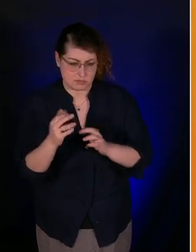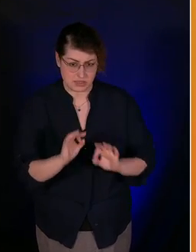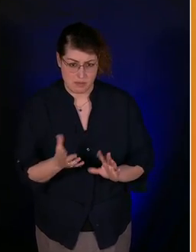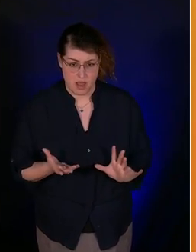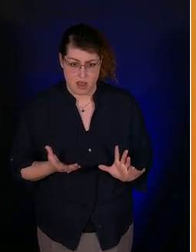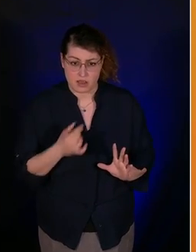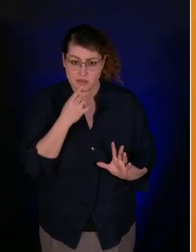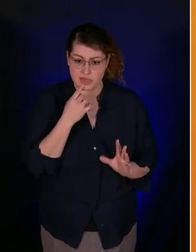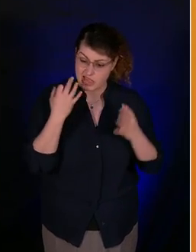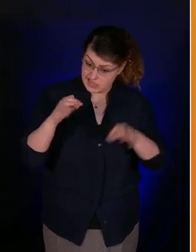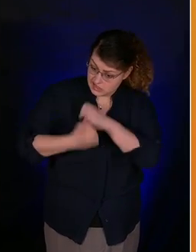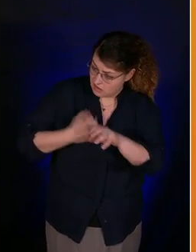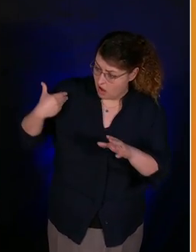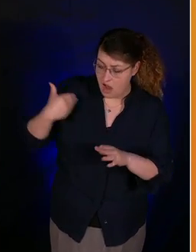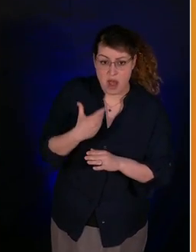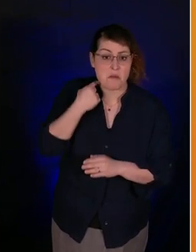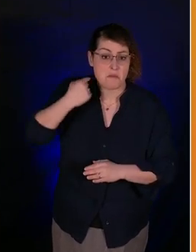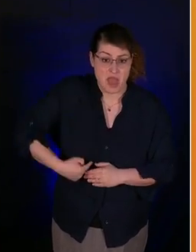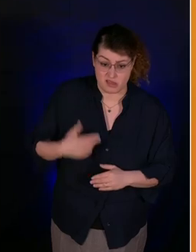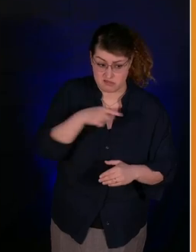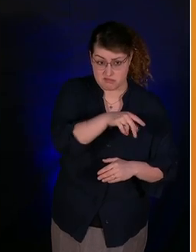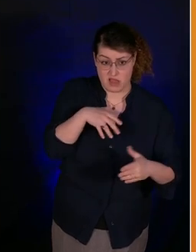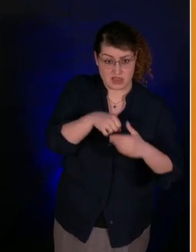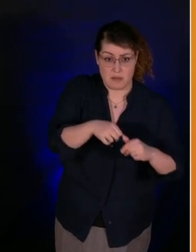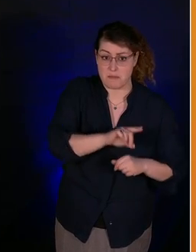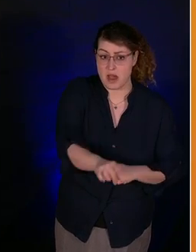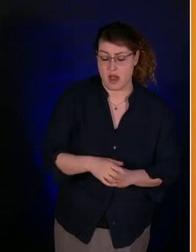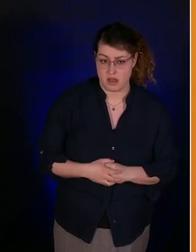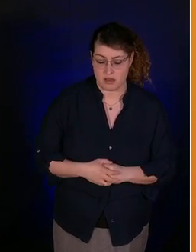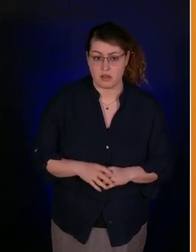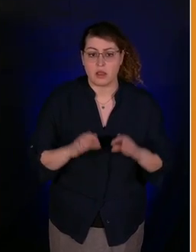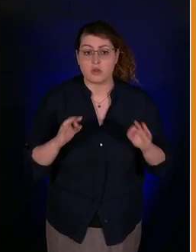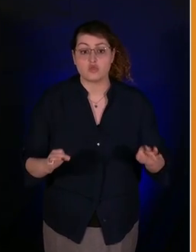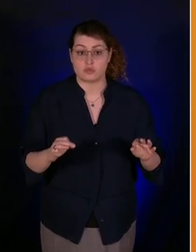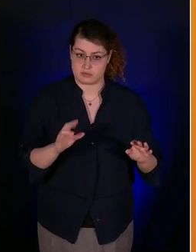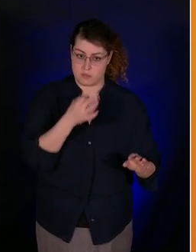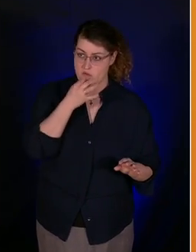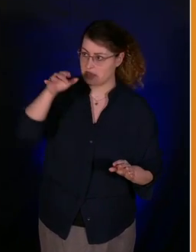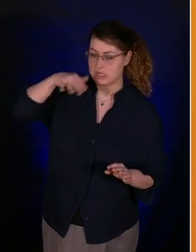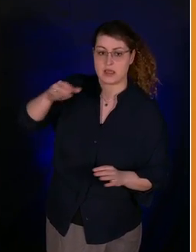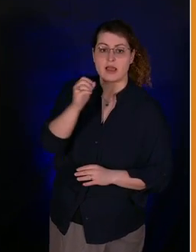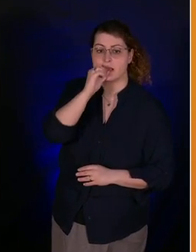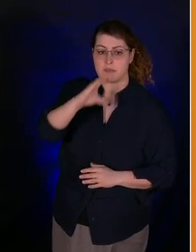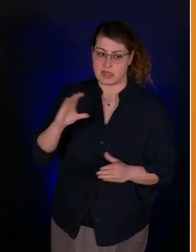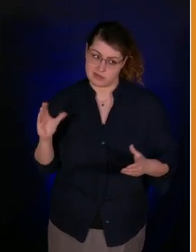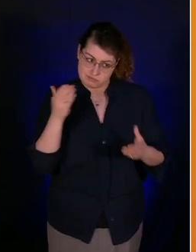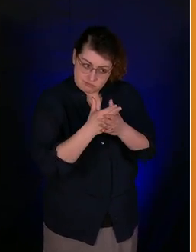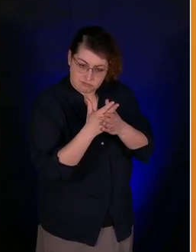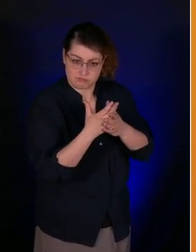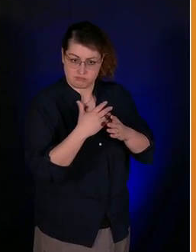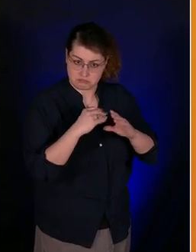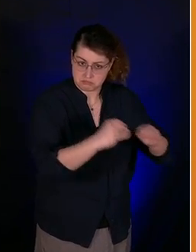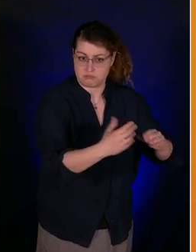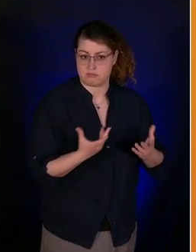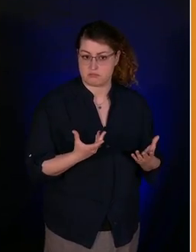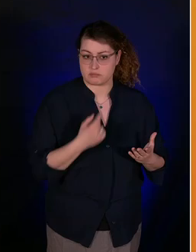la dizaine d'années perdues. Cette débâcle permet au capitalisme de s'engouffrer dans notre bien commun. Quand la